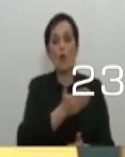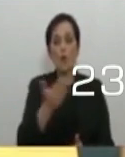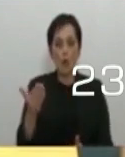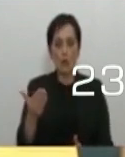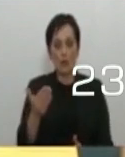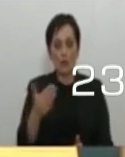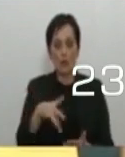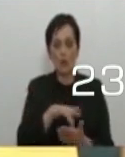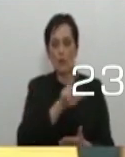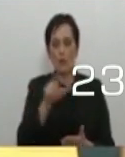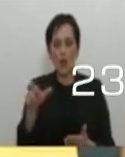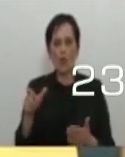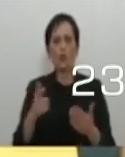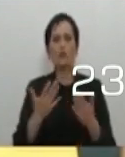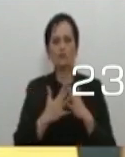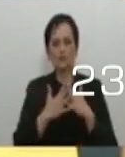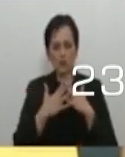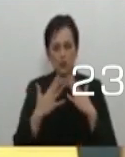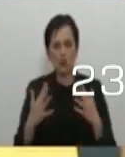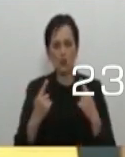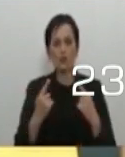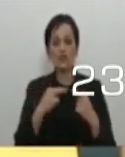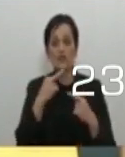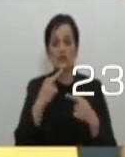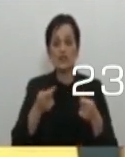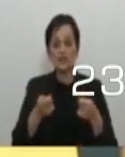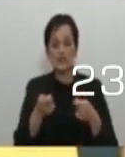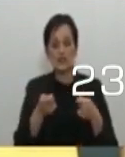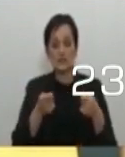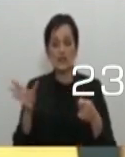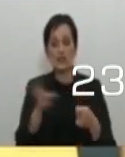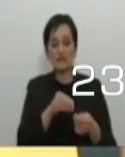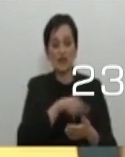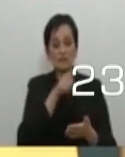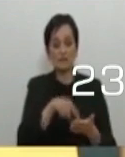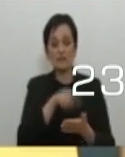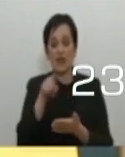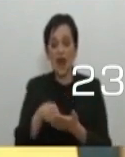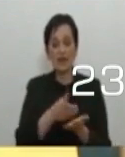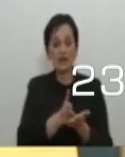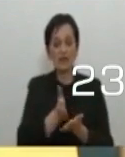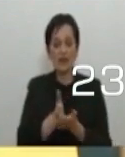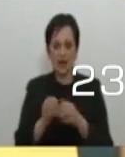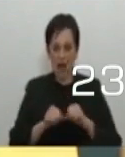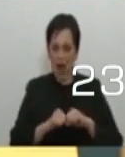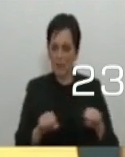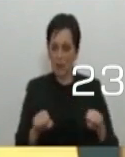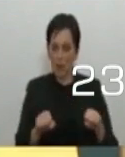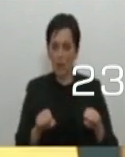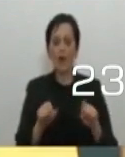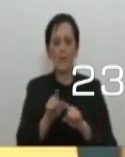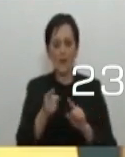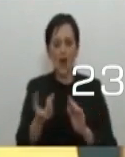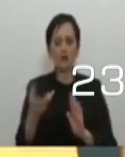გმართებს უდიდესი სიფრთხილე ყველა საკითხთან მიმართებაში, გამბედაობა, მათ შორის